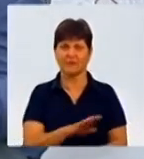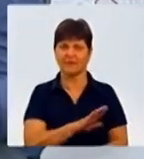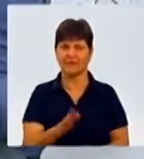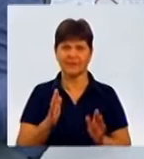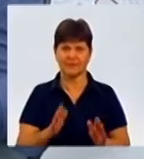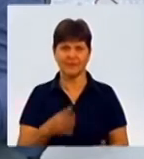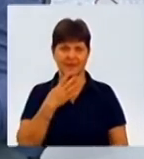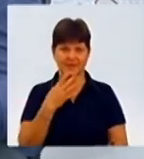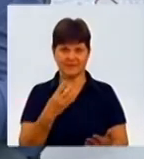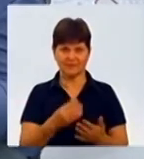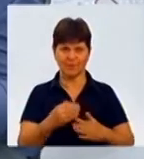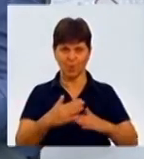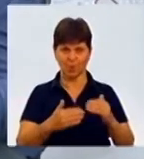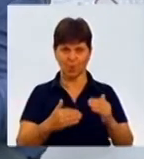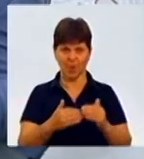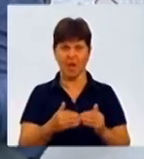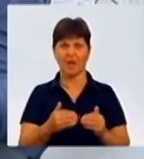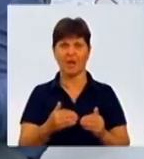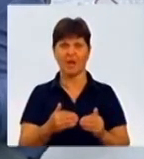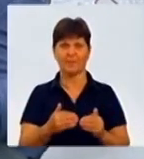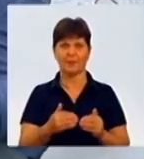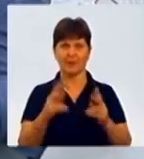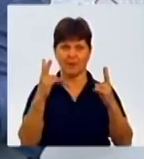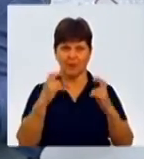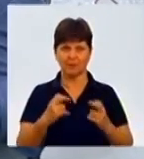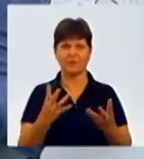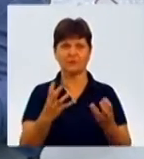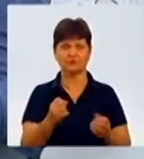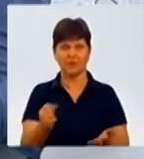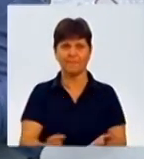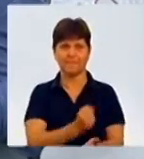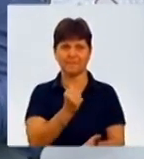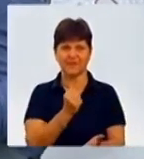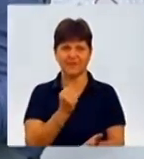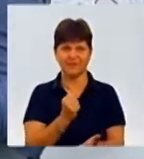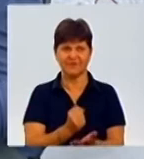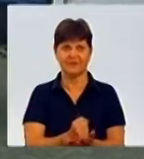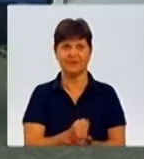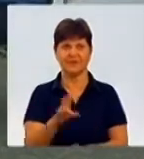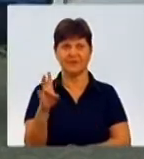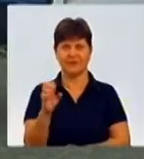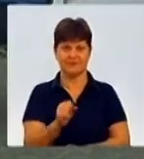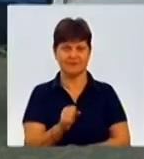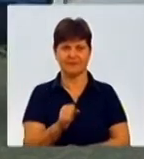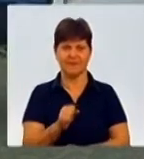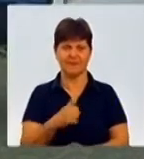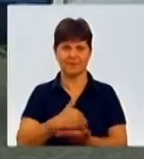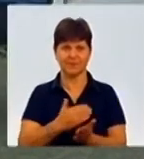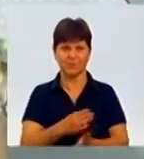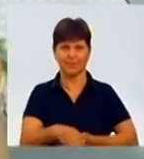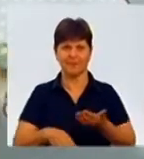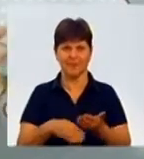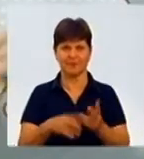своїми руками, так сказати, оглянути, але ще й підтвердити на інструментальними методами наше